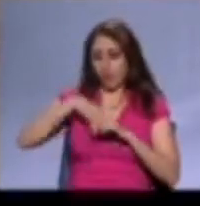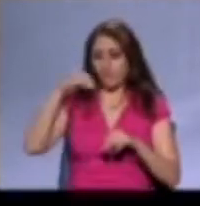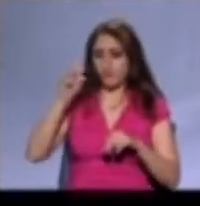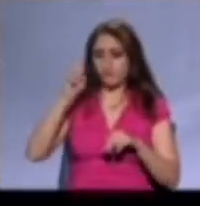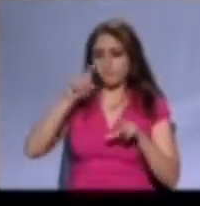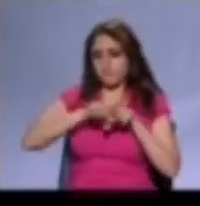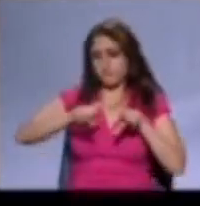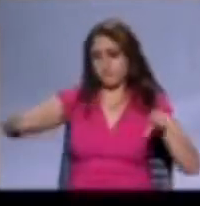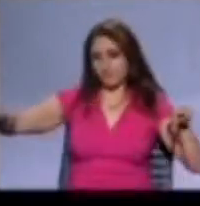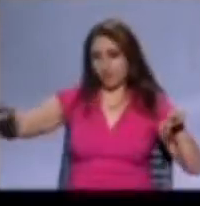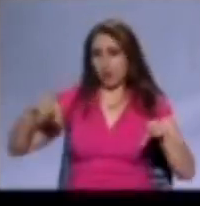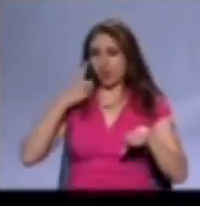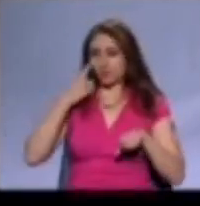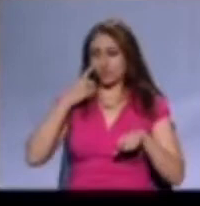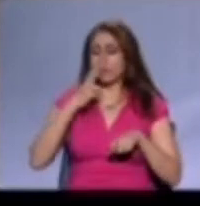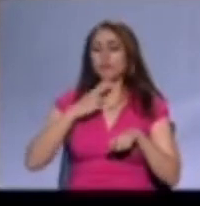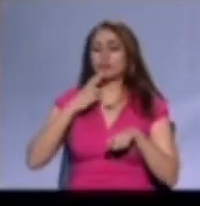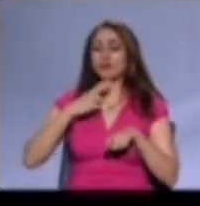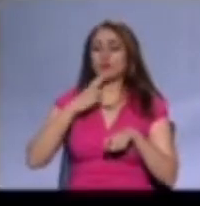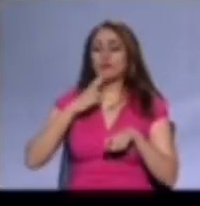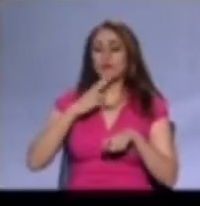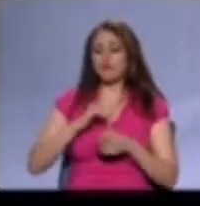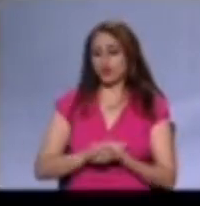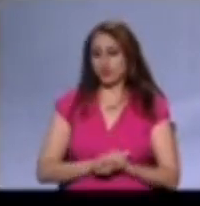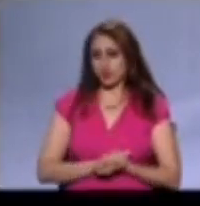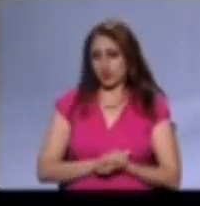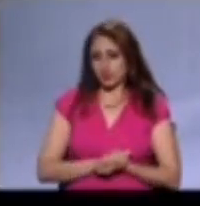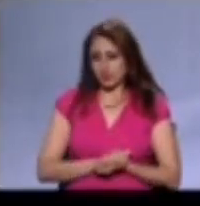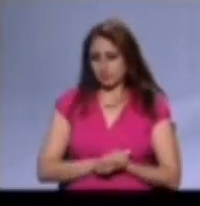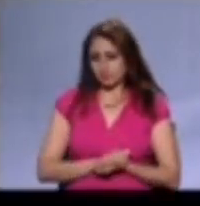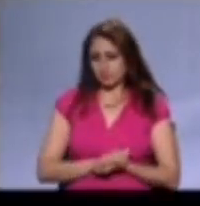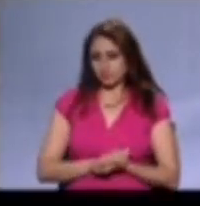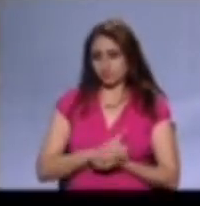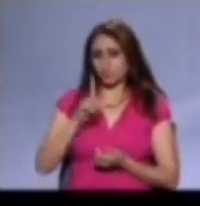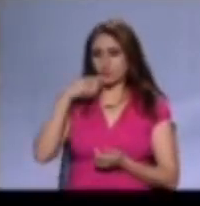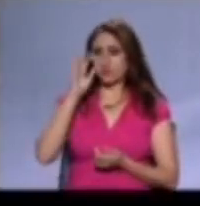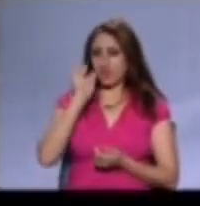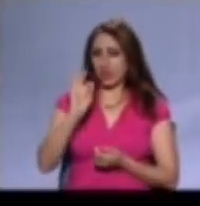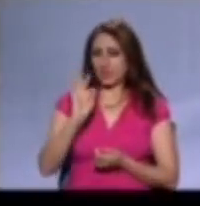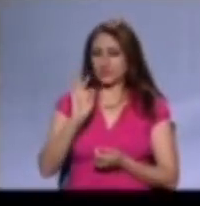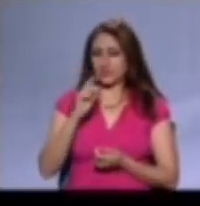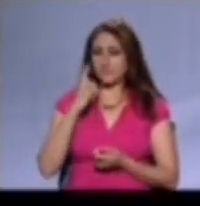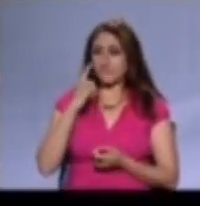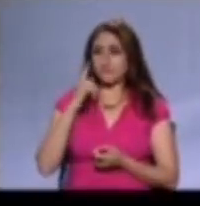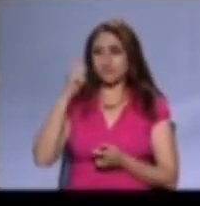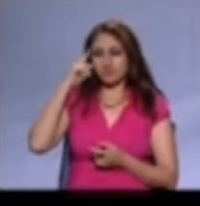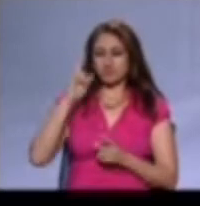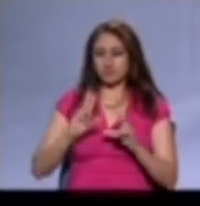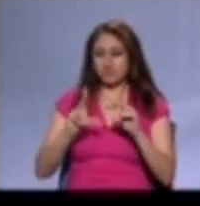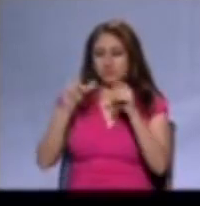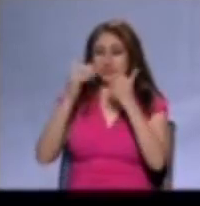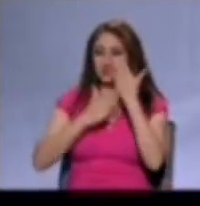الله بتغذية جميع القرى والعزب. عزبة سويلم هي زي ما قلت لحضرتك هي محتاجة حاجتين: موافقة هيئة التخطيط العمراني